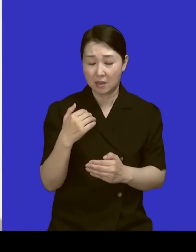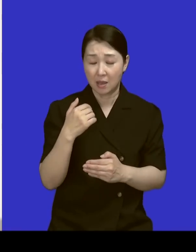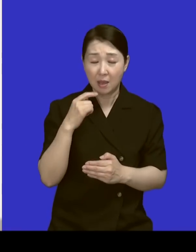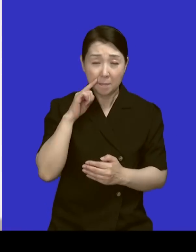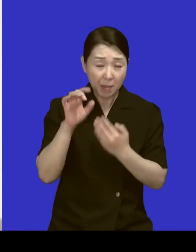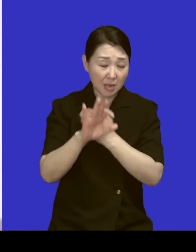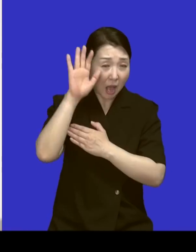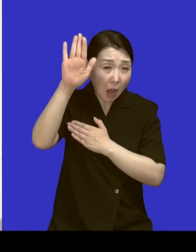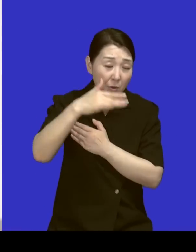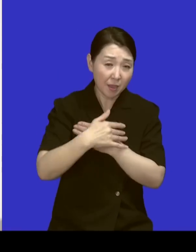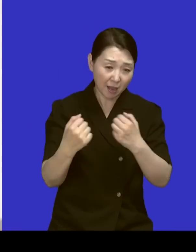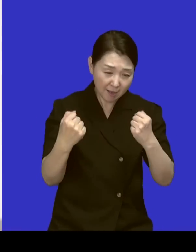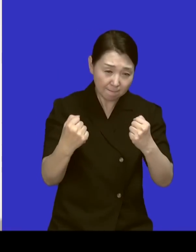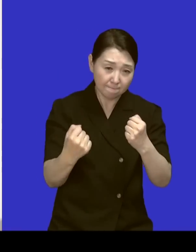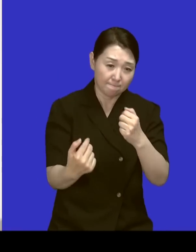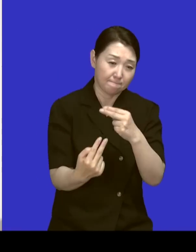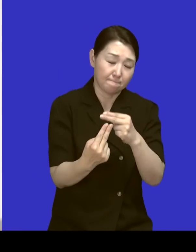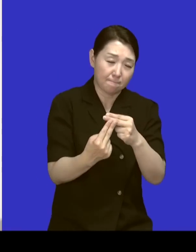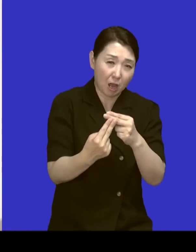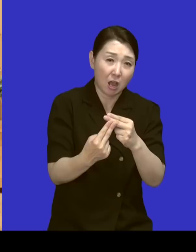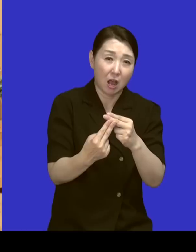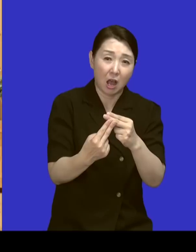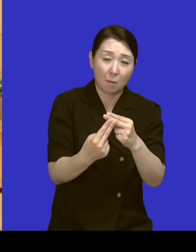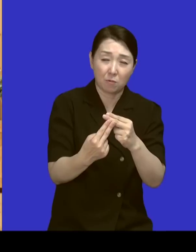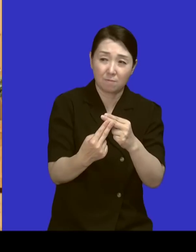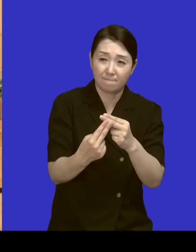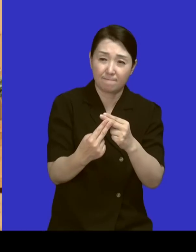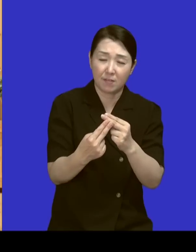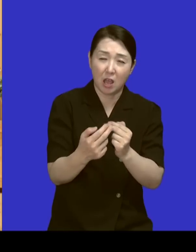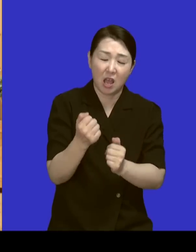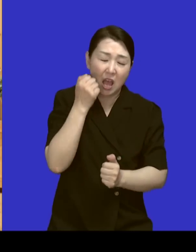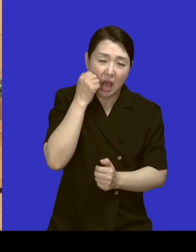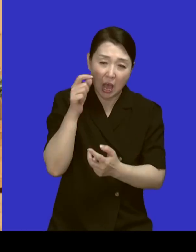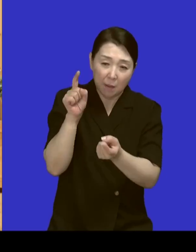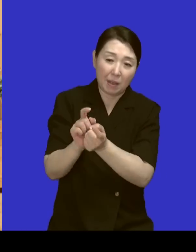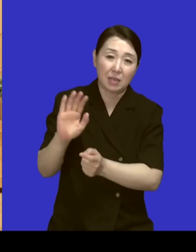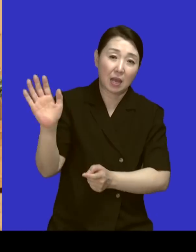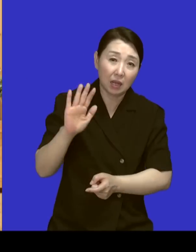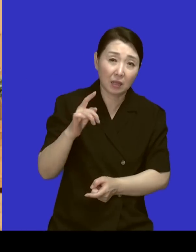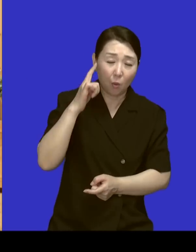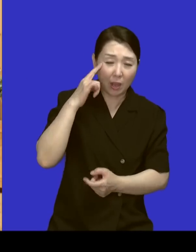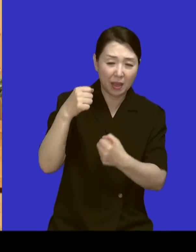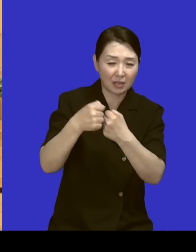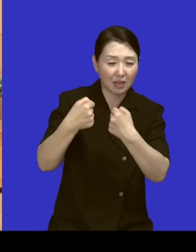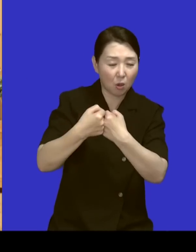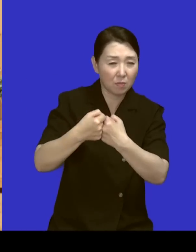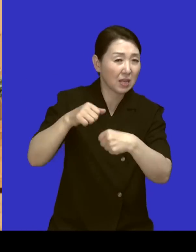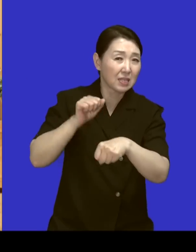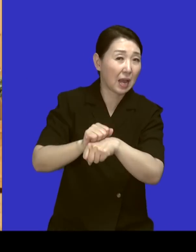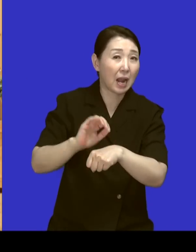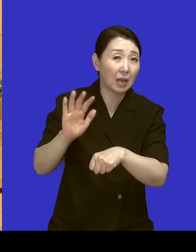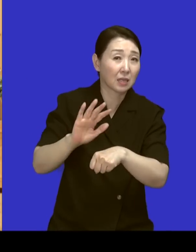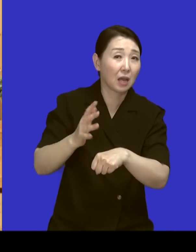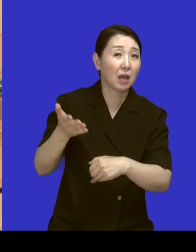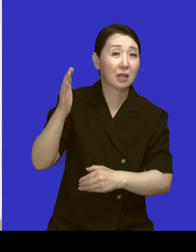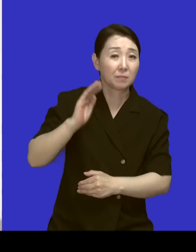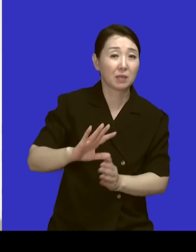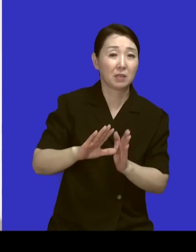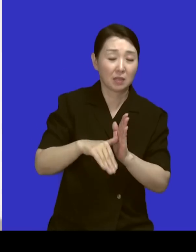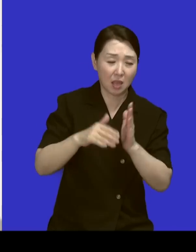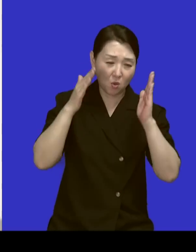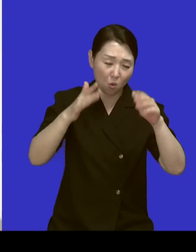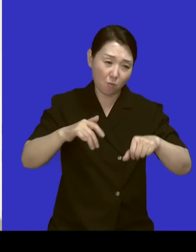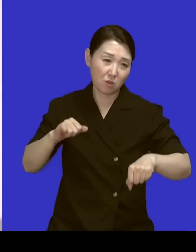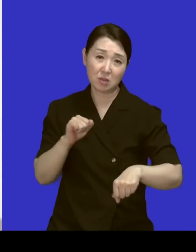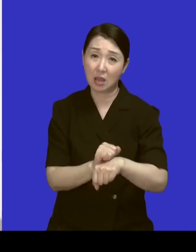길러서 다시는 이렇게 당하는 삶을 살지 않아야겠다. 네. 그렇다고 제가 뭐 싸움으로 어떻게 할 수 있는 건 아니니까 네. 그때